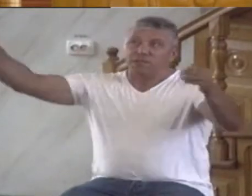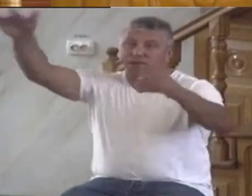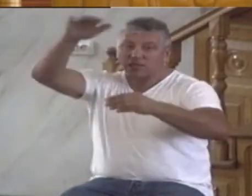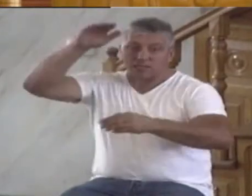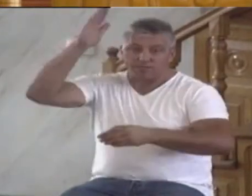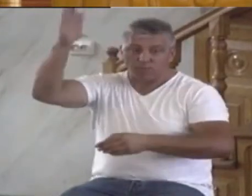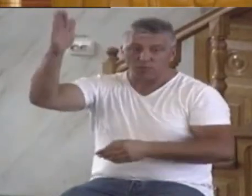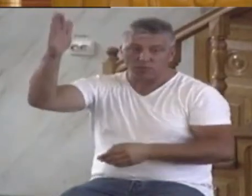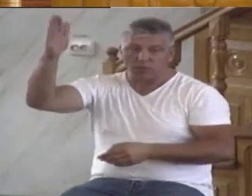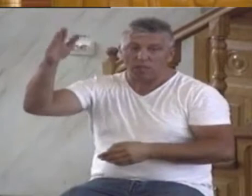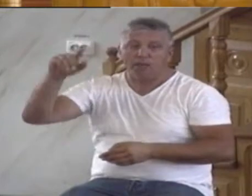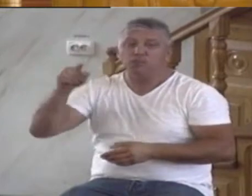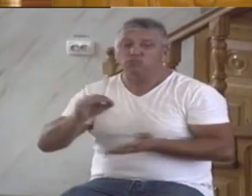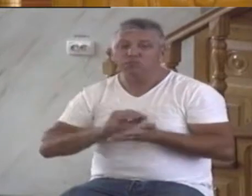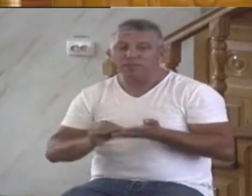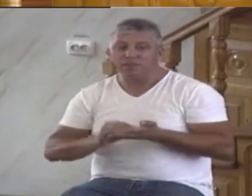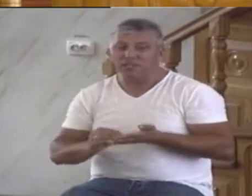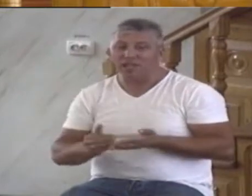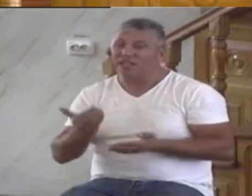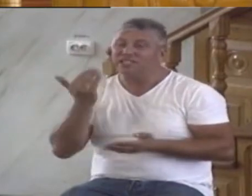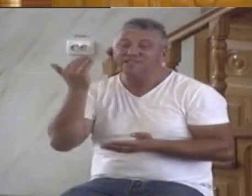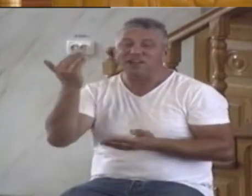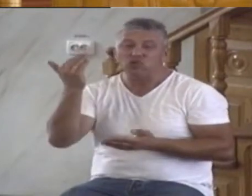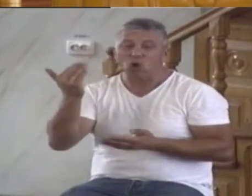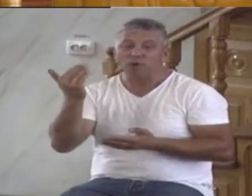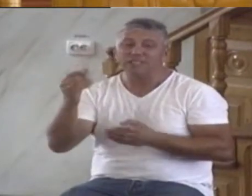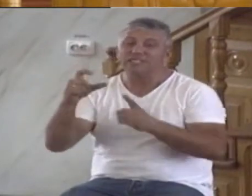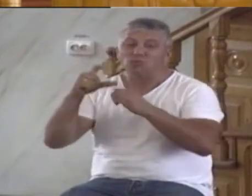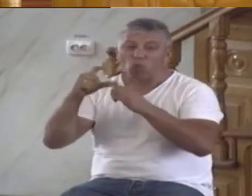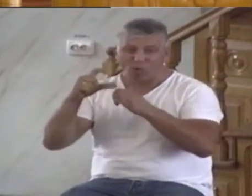Библии, пребывает вечно.